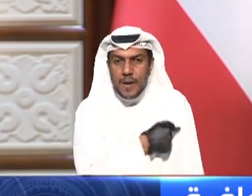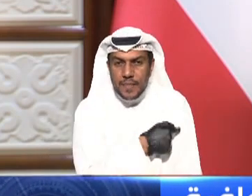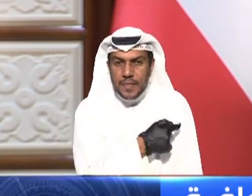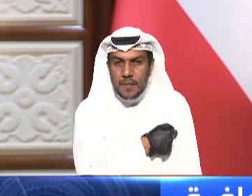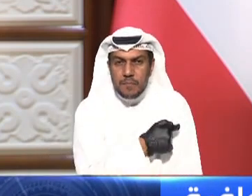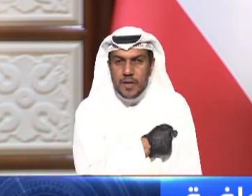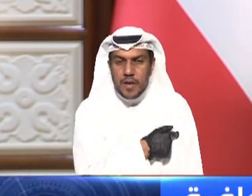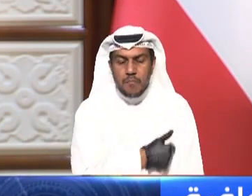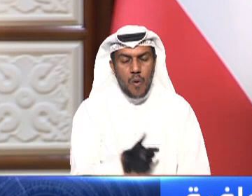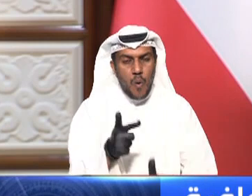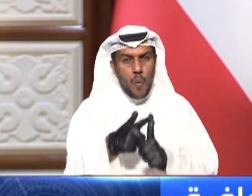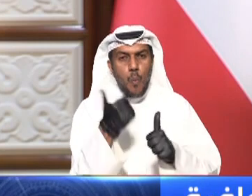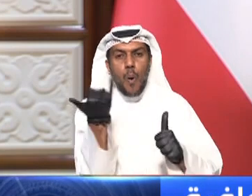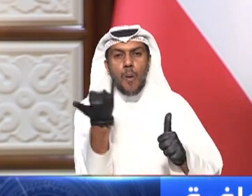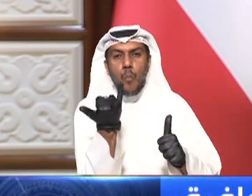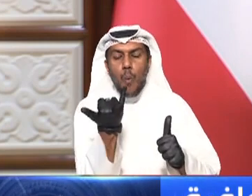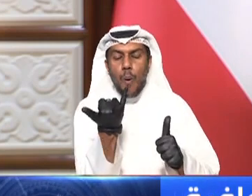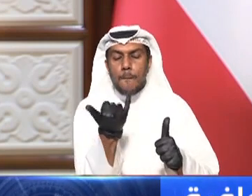وسرعة التوصيل